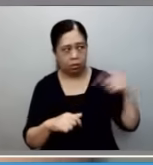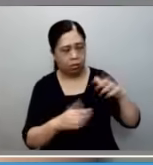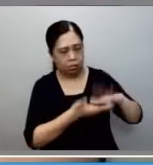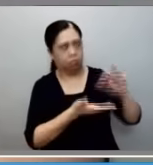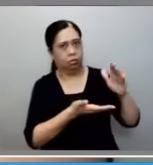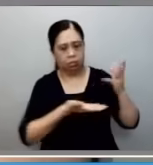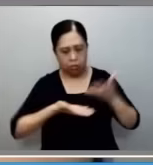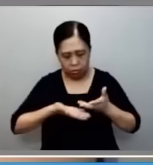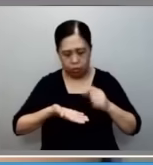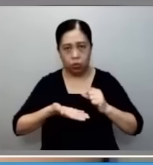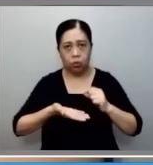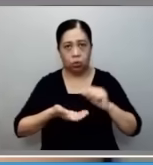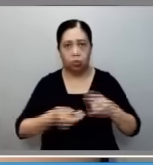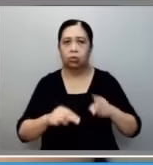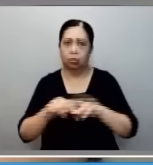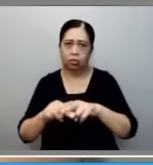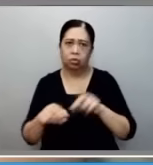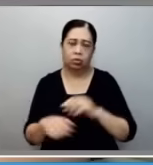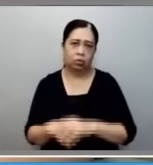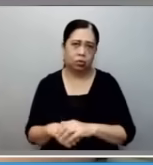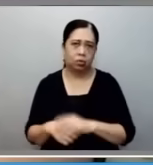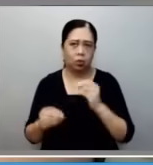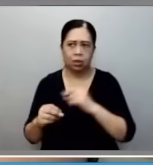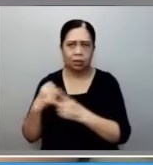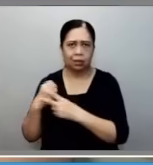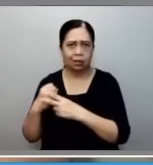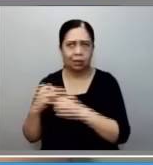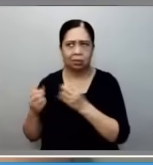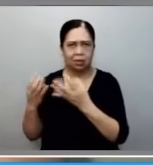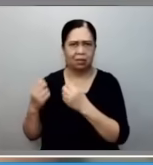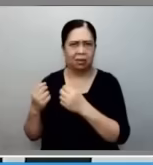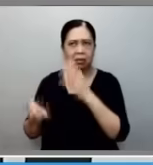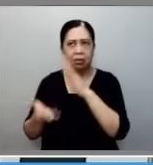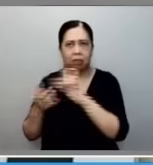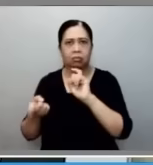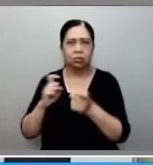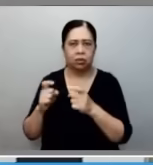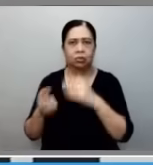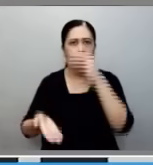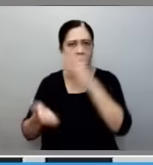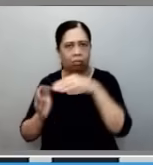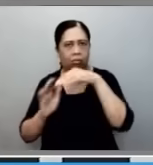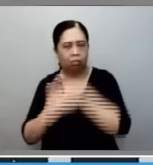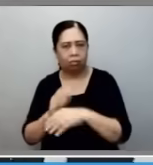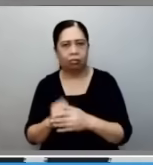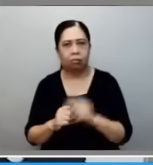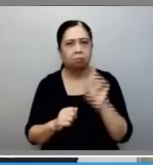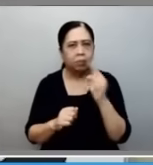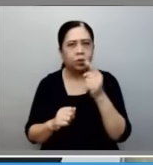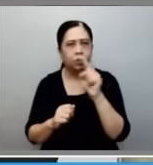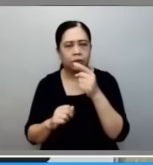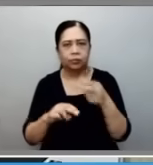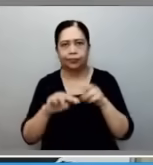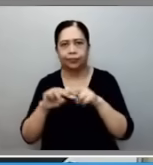yung mga bigas, wala naman kami istak. Mahirap din mag-istak na marami ngayon kasi baka biglang bumaba. Papiso-piso lang daw ang itinataas niya